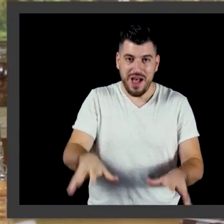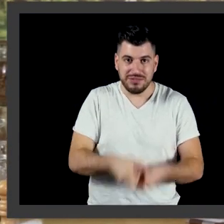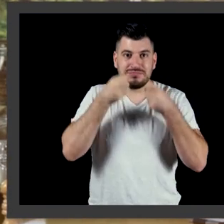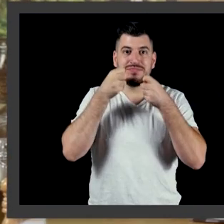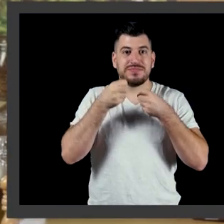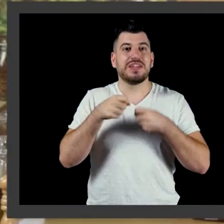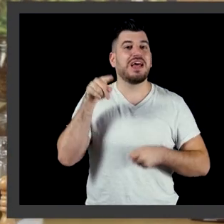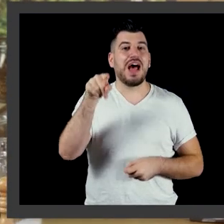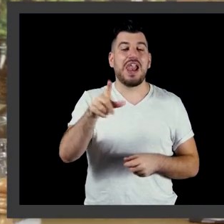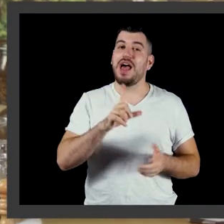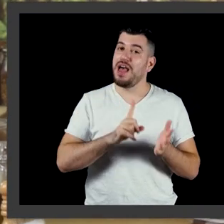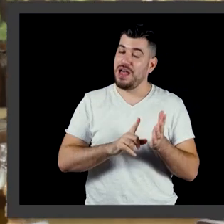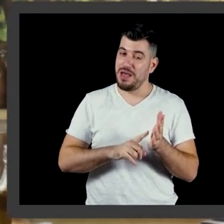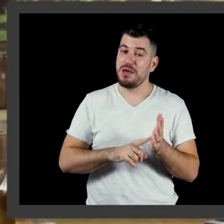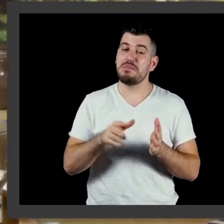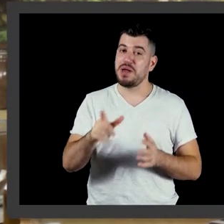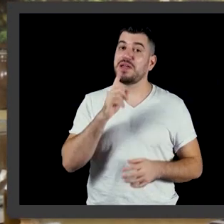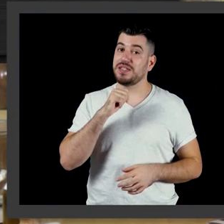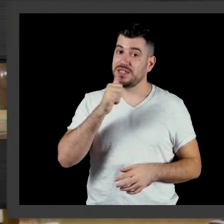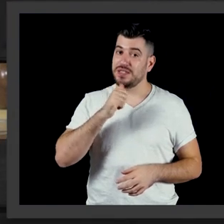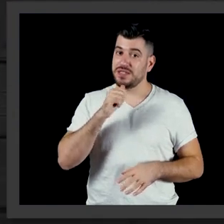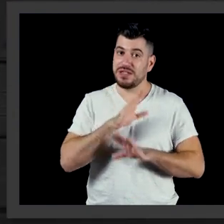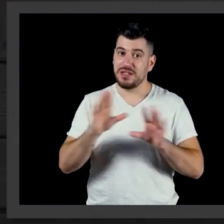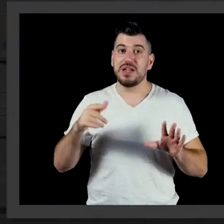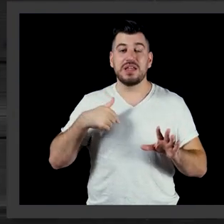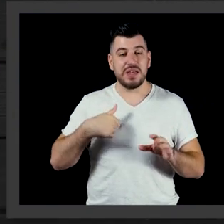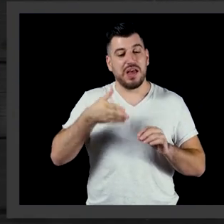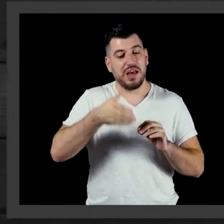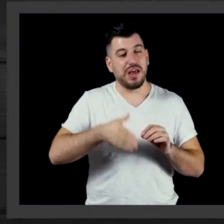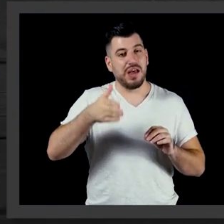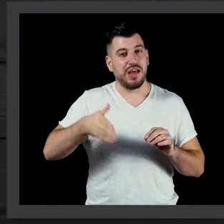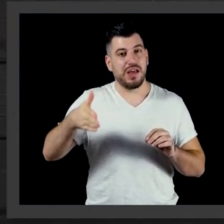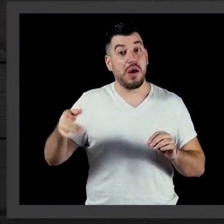περιμένω μισή ωρίτσα, να σταθεροποιηθεί και μετά να κόψω κομματάκι.